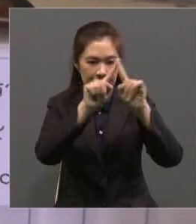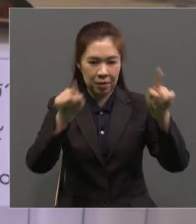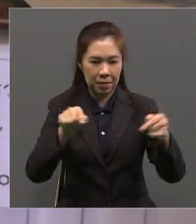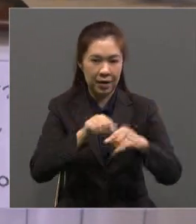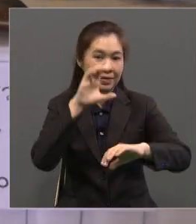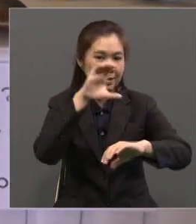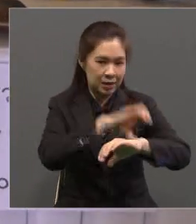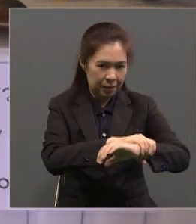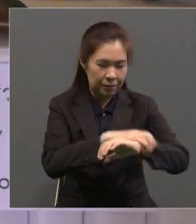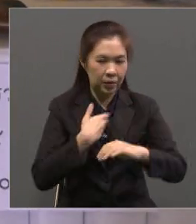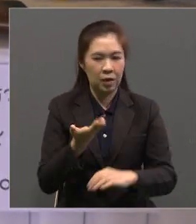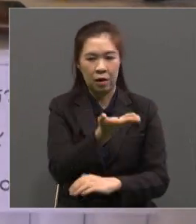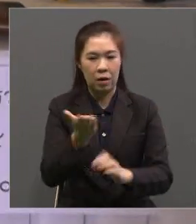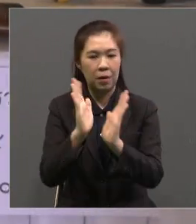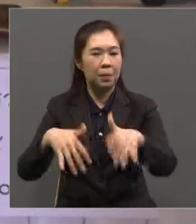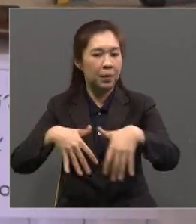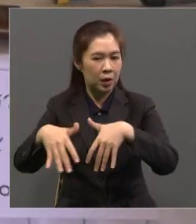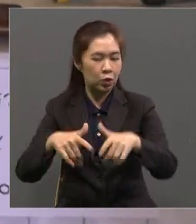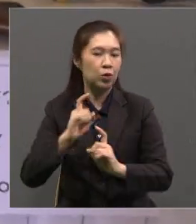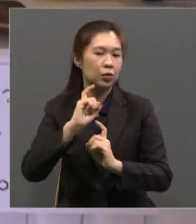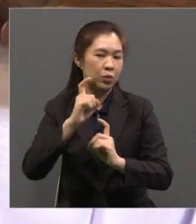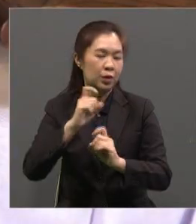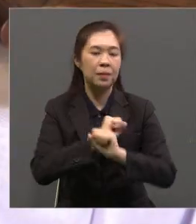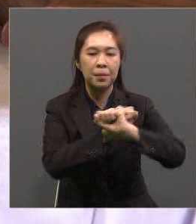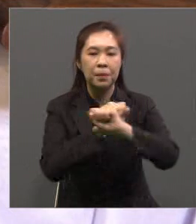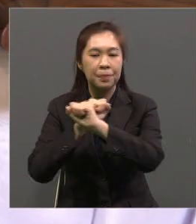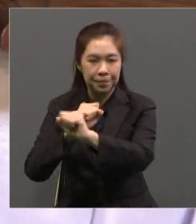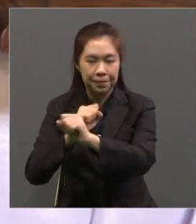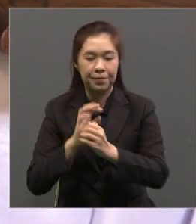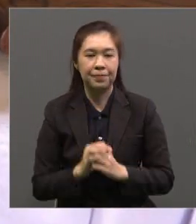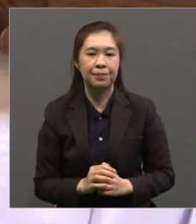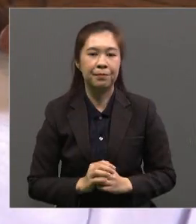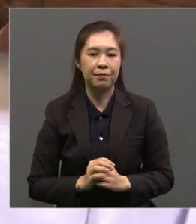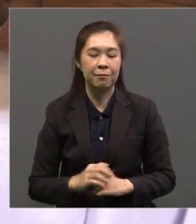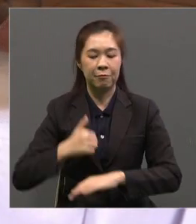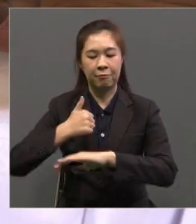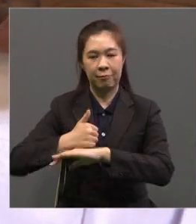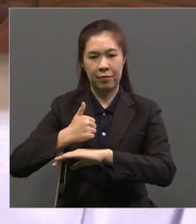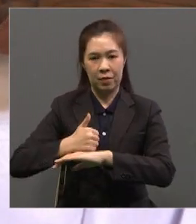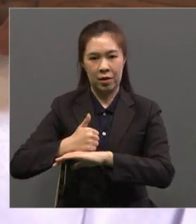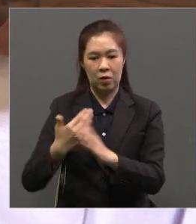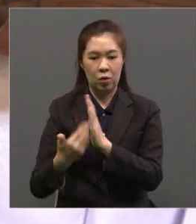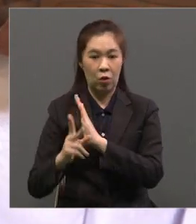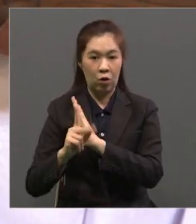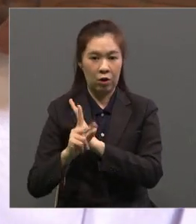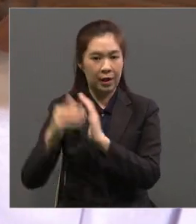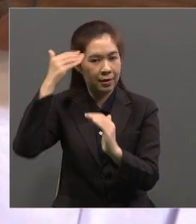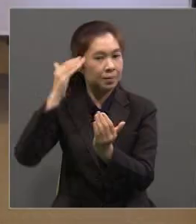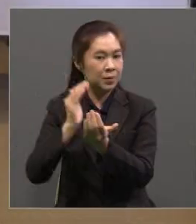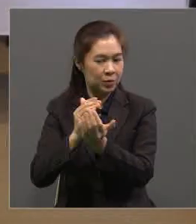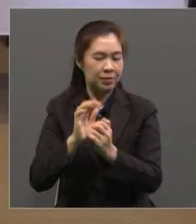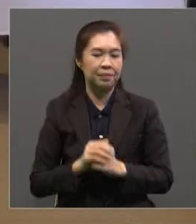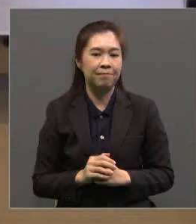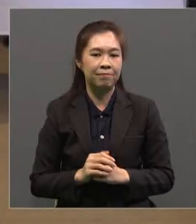ให้ประชาชนนั้นมีความปลอดภัยด้านพลตำรวจตรีนพก้าวสมนัสผู้บังคับการตำรวจภูธรจังหวัดขอนแก่นบอกว่า